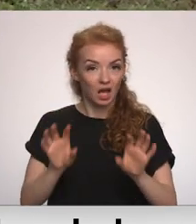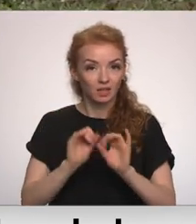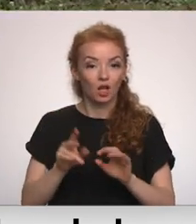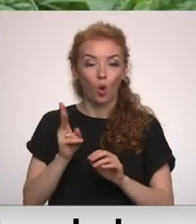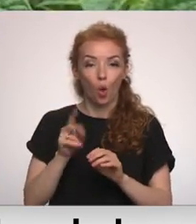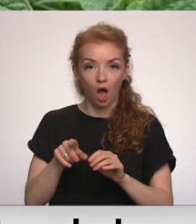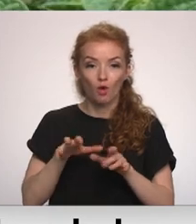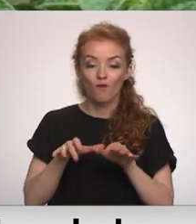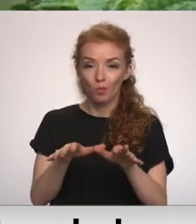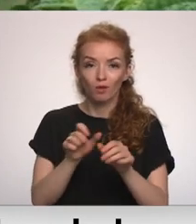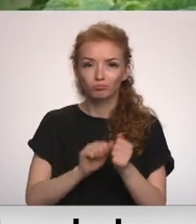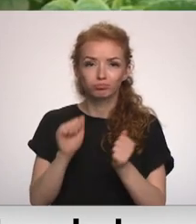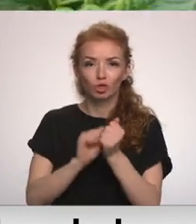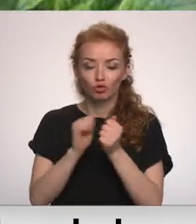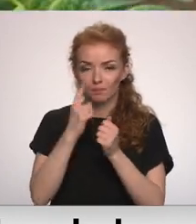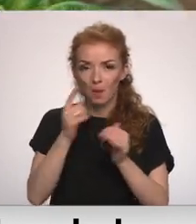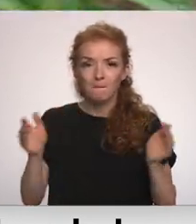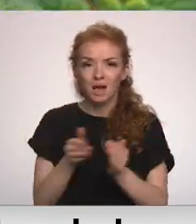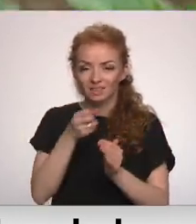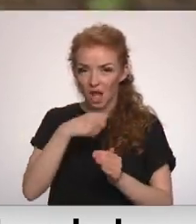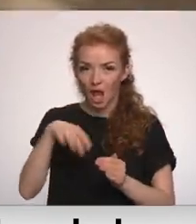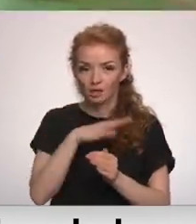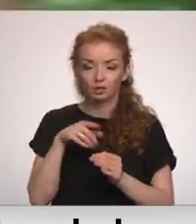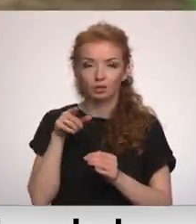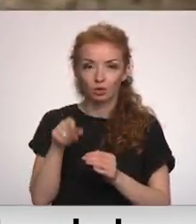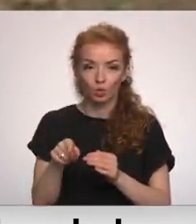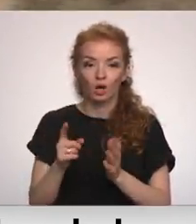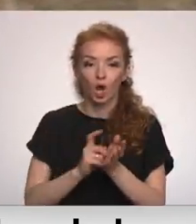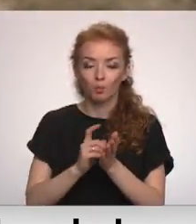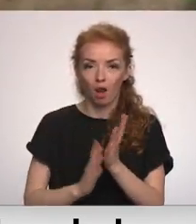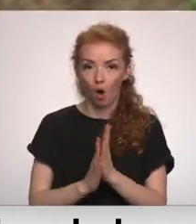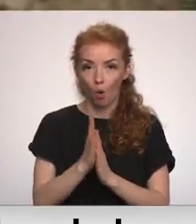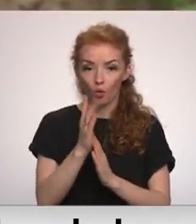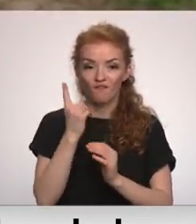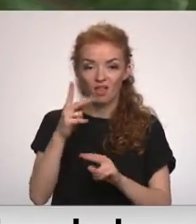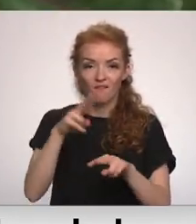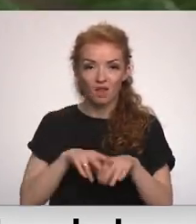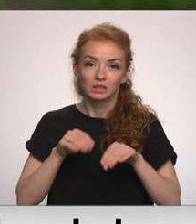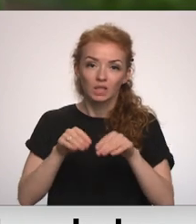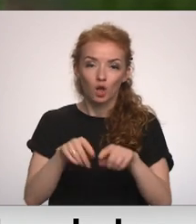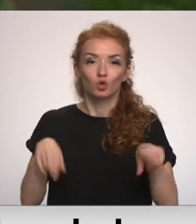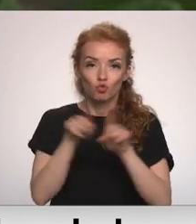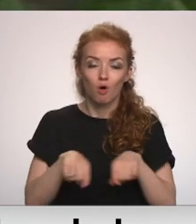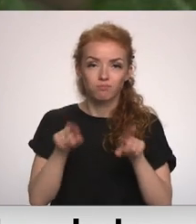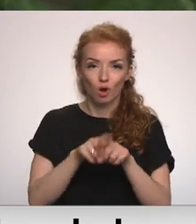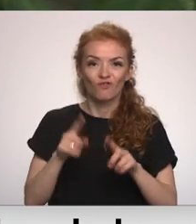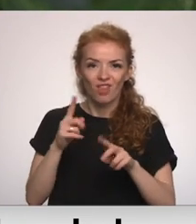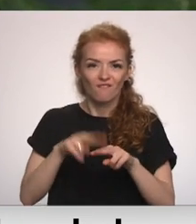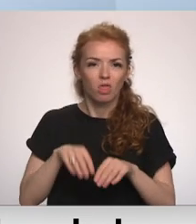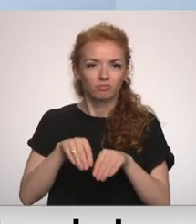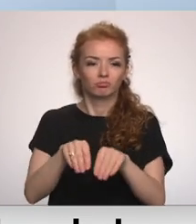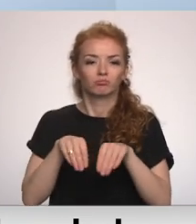Kolorādo vaboles biežāk sastopamas mazdārziņos, kur nakteņu dzimtas augus vienā vietā stāda vairākus gadus pēc